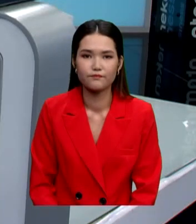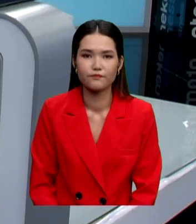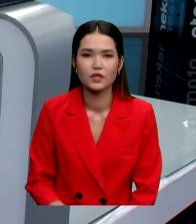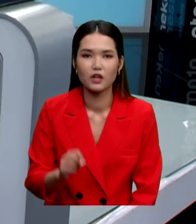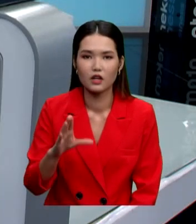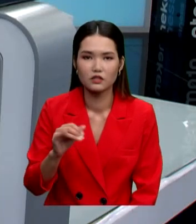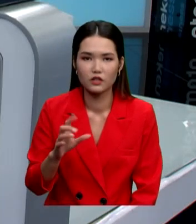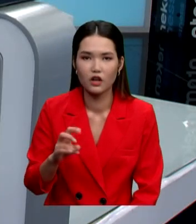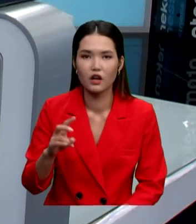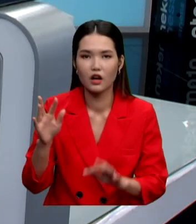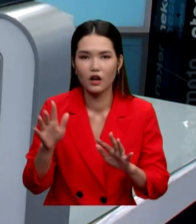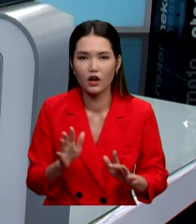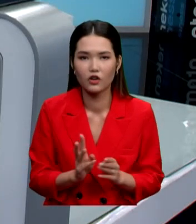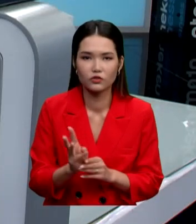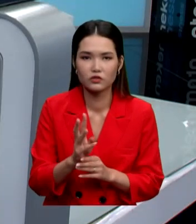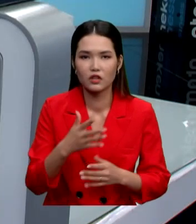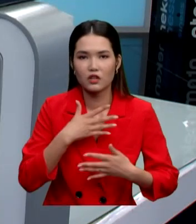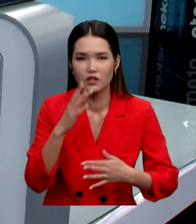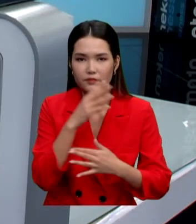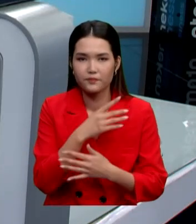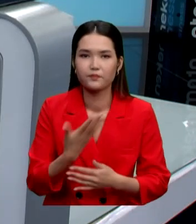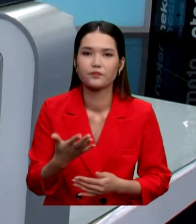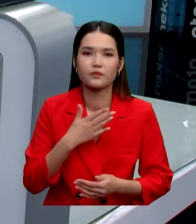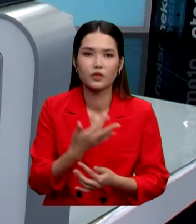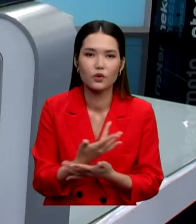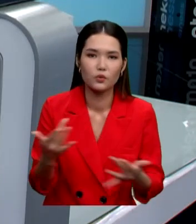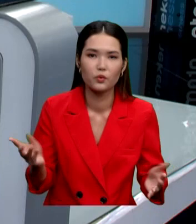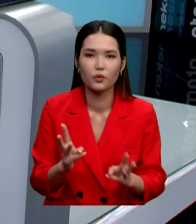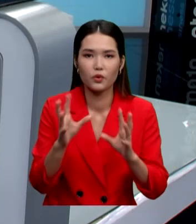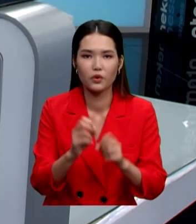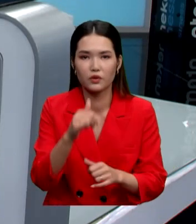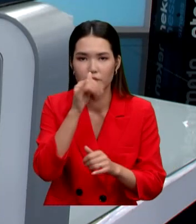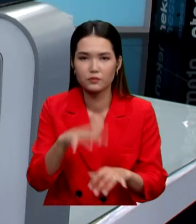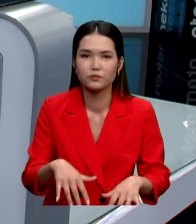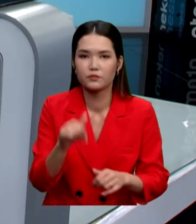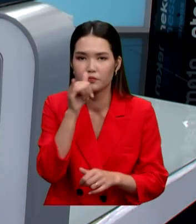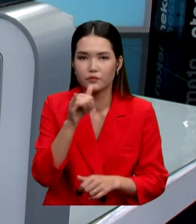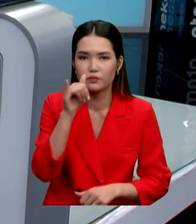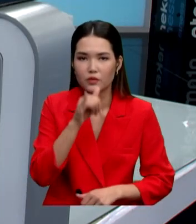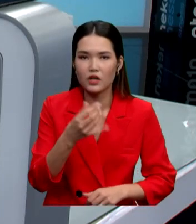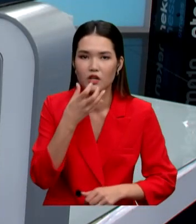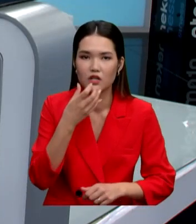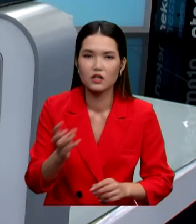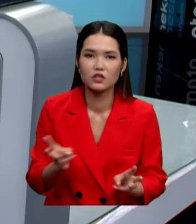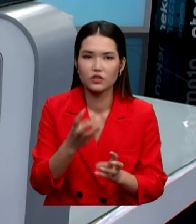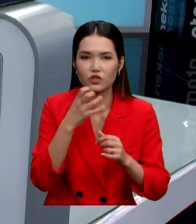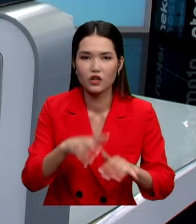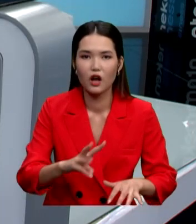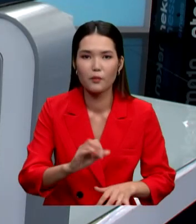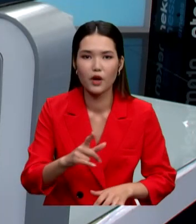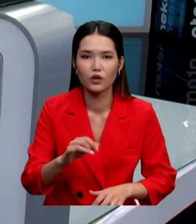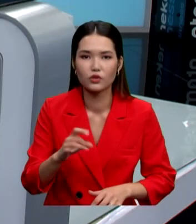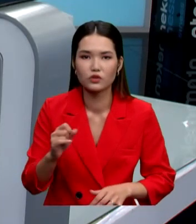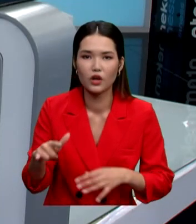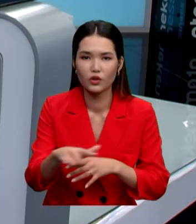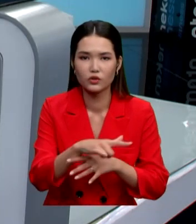Tutas Atırauda kalın tütünge tunşıktırgan kamıs talkaptağı örtü söndürü äle mümkün bolmay jatır. Kızıl jalında ауздықтауға тіпті Маңғыстаудан түкшақ тартылатын